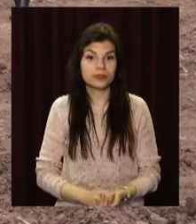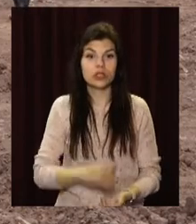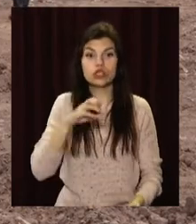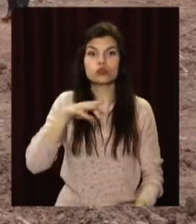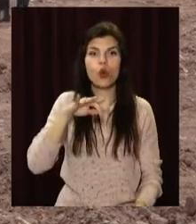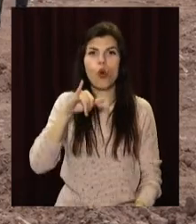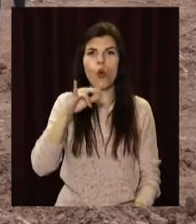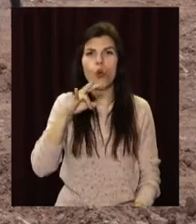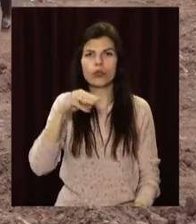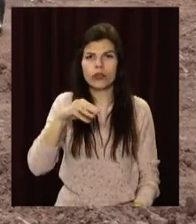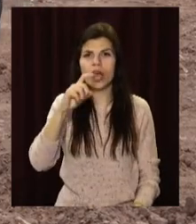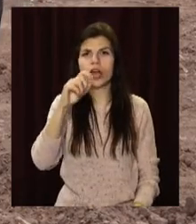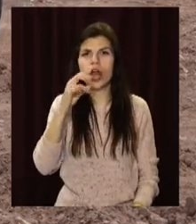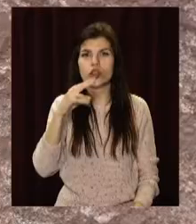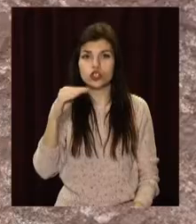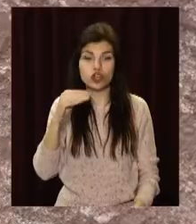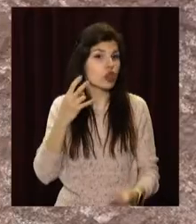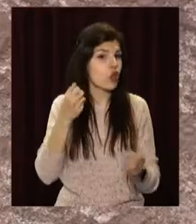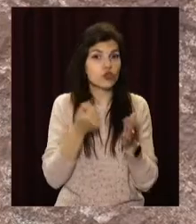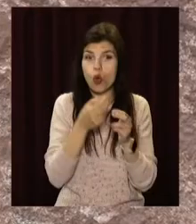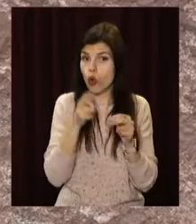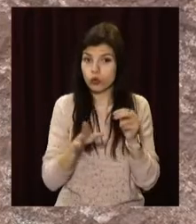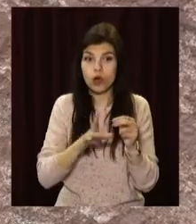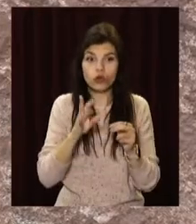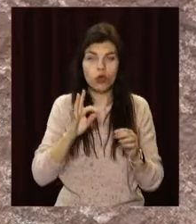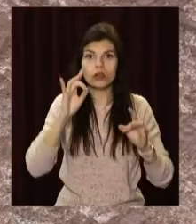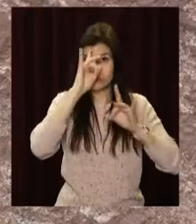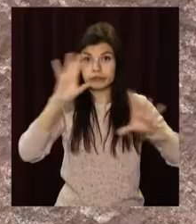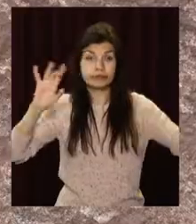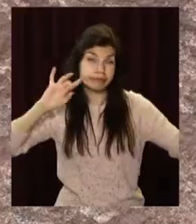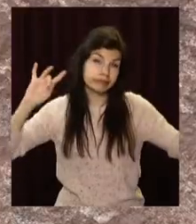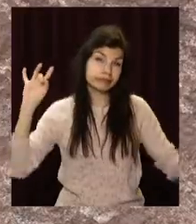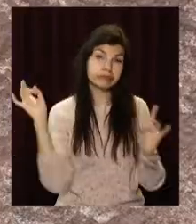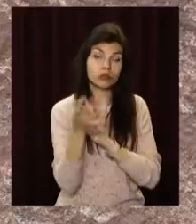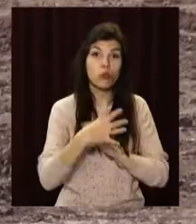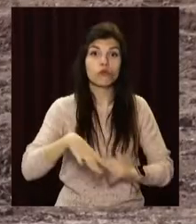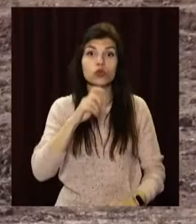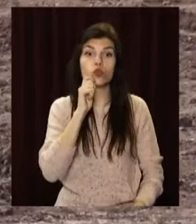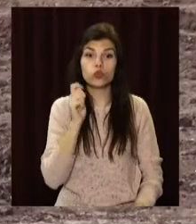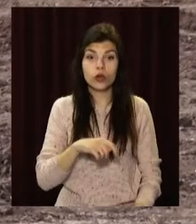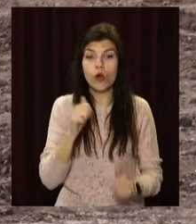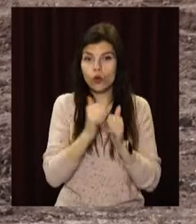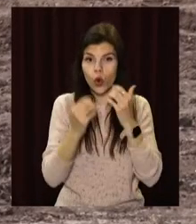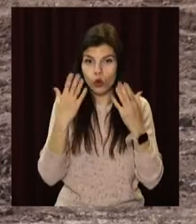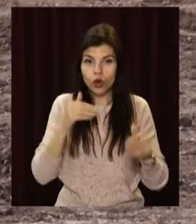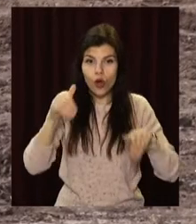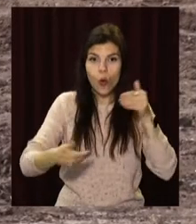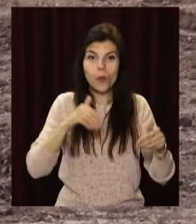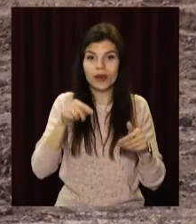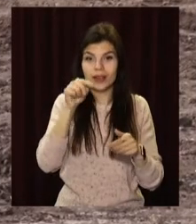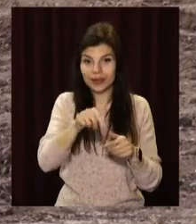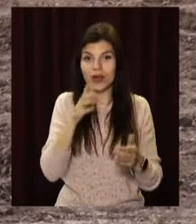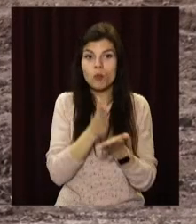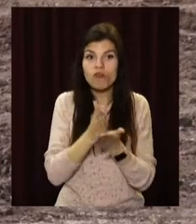Стоунхендж поблизу Дніпра ще не до кінця розкопали, проте слава про нього розлетілася вже чи не по всій Україні. Щодня на археологічному